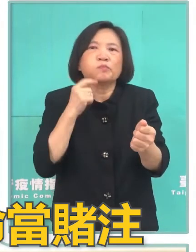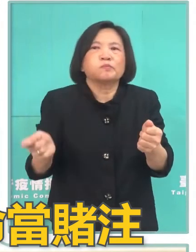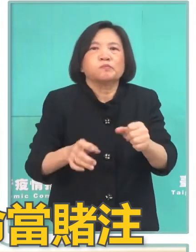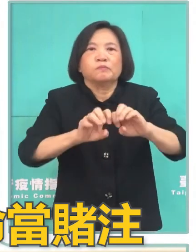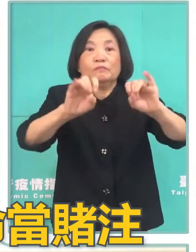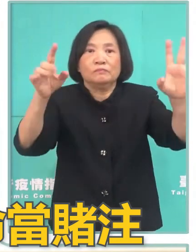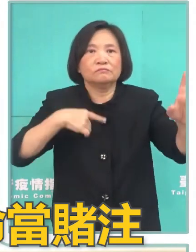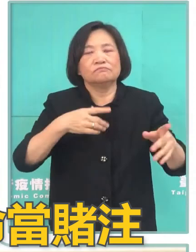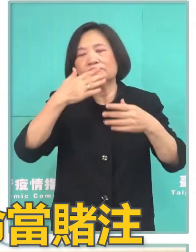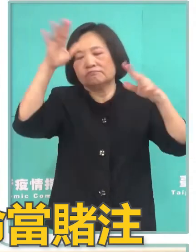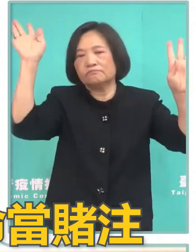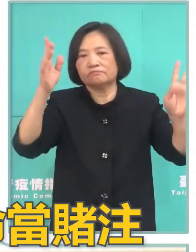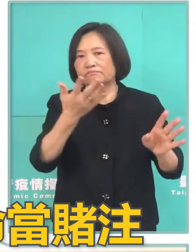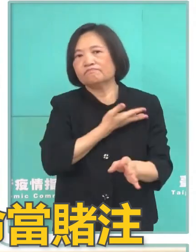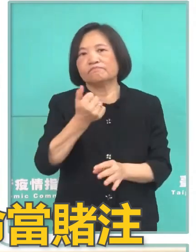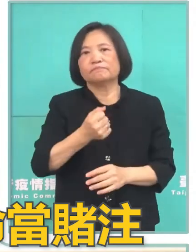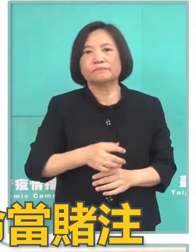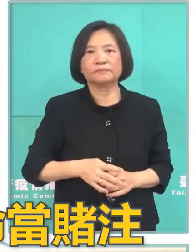受